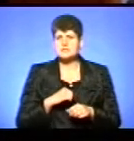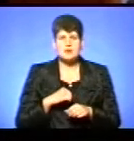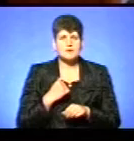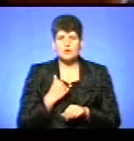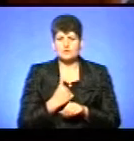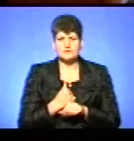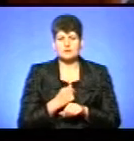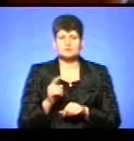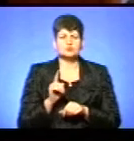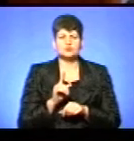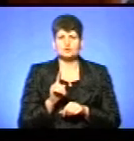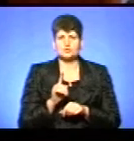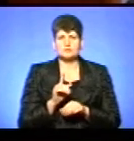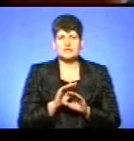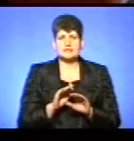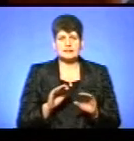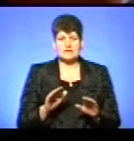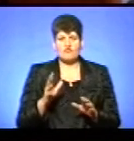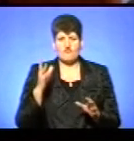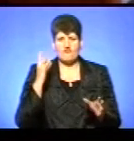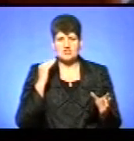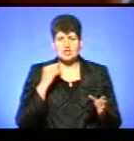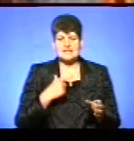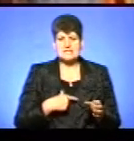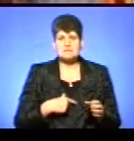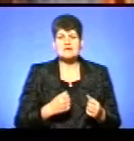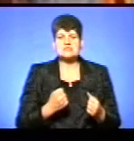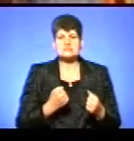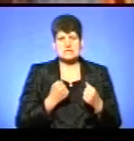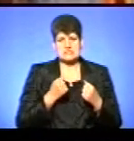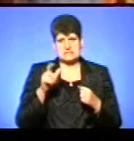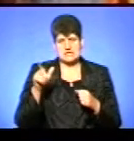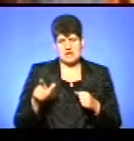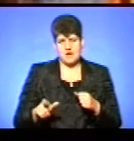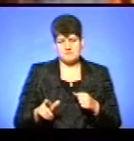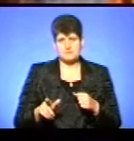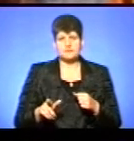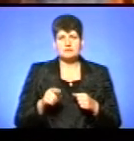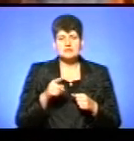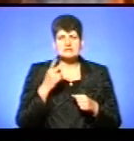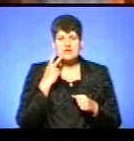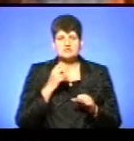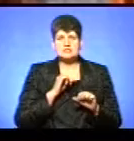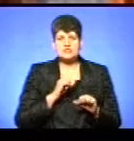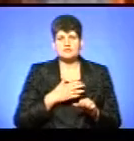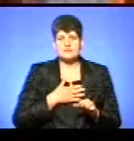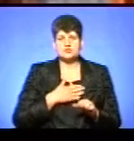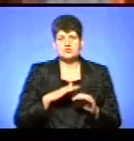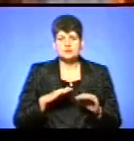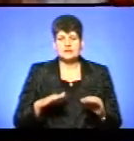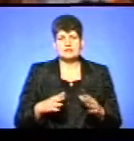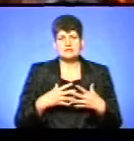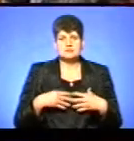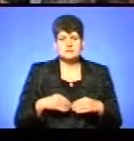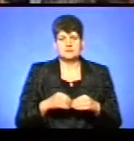щоб діти вважали себе захисниками. Ми завжди захищаємо наших дітей, наші сім'ї і